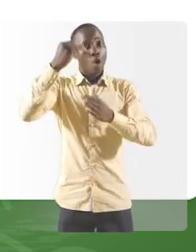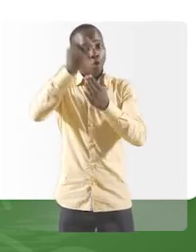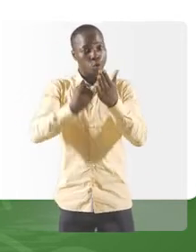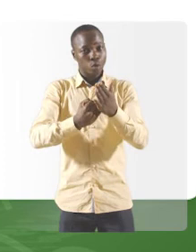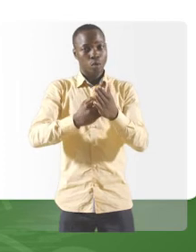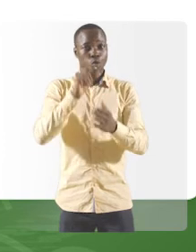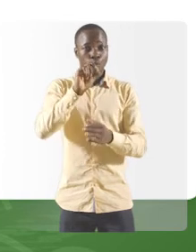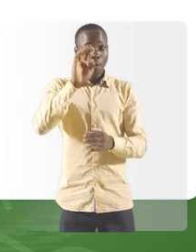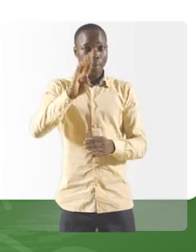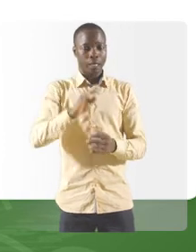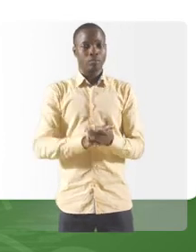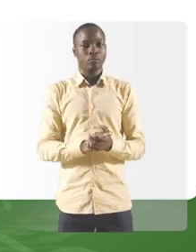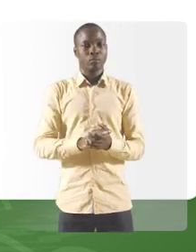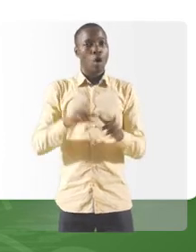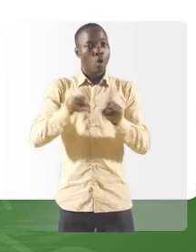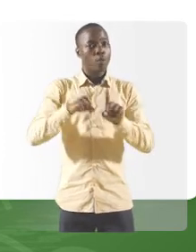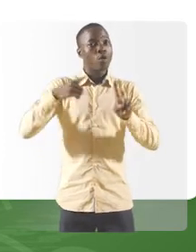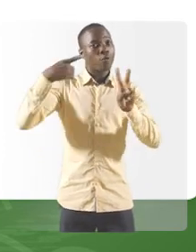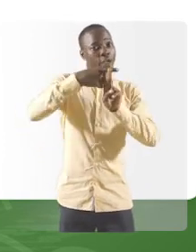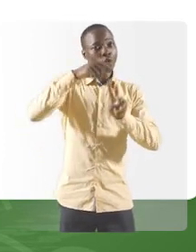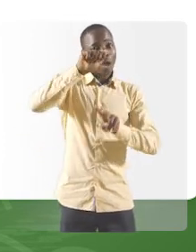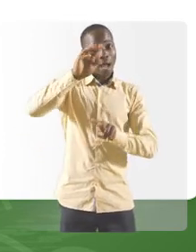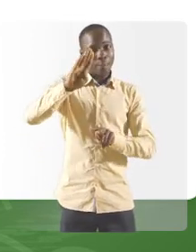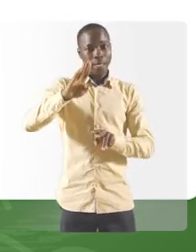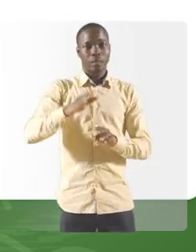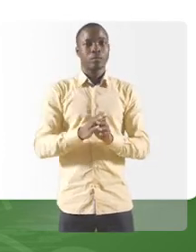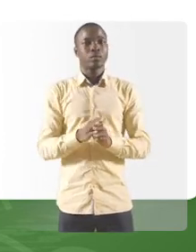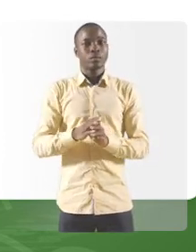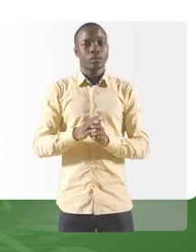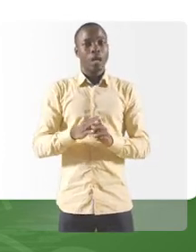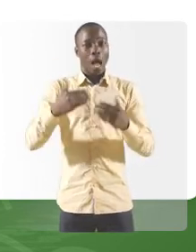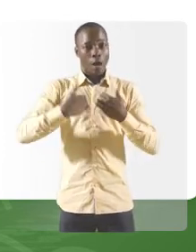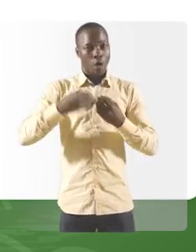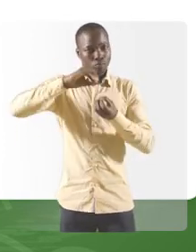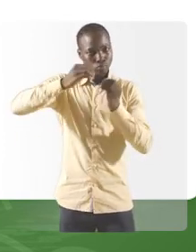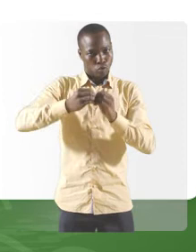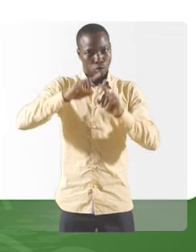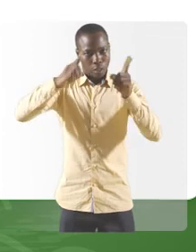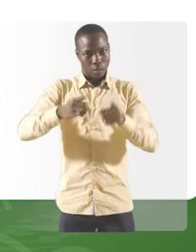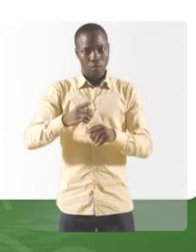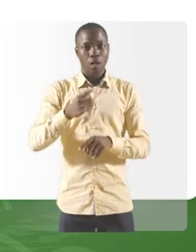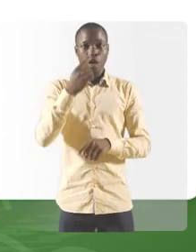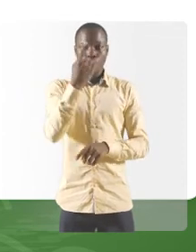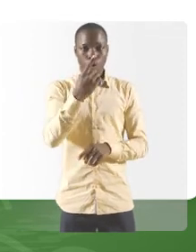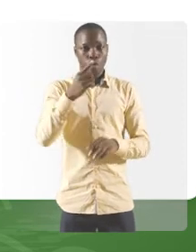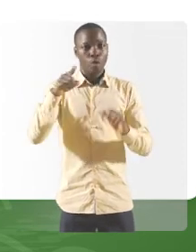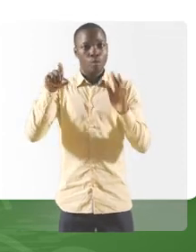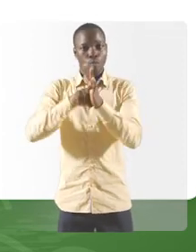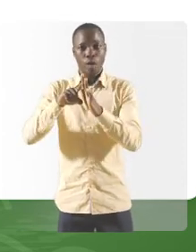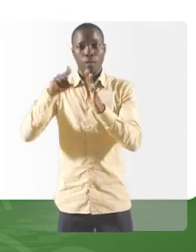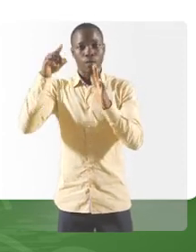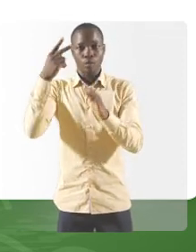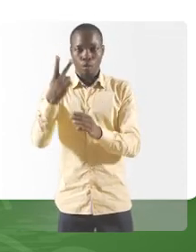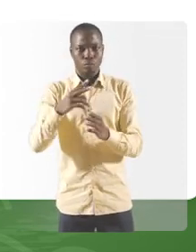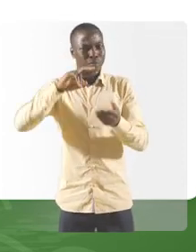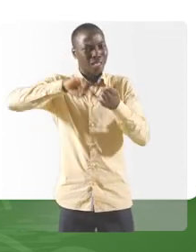B tel que le vecteur AB est pour couple de coordonnées 1, moins 2.